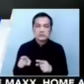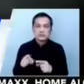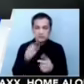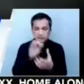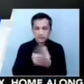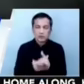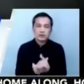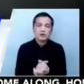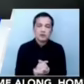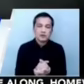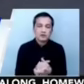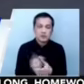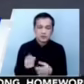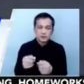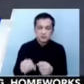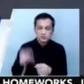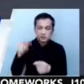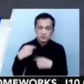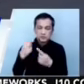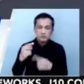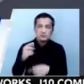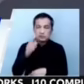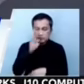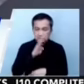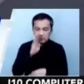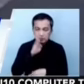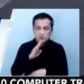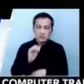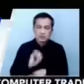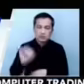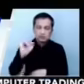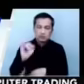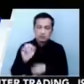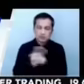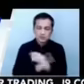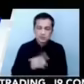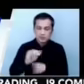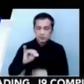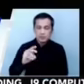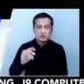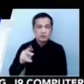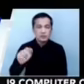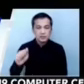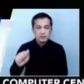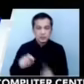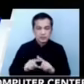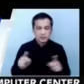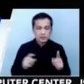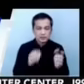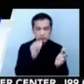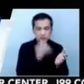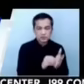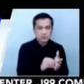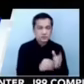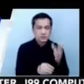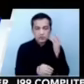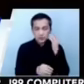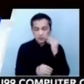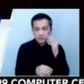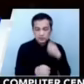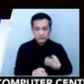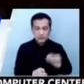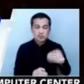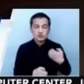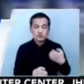pinakamataas yan sa Bic region Ilocos region at sa MIMAROPA iba pa yung Dato sa mga nakaranas ng emotional violence at